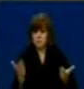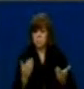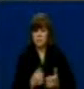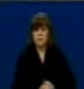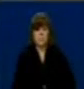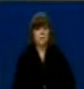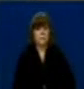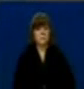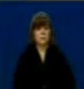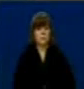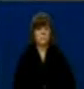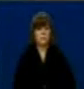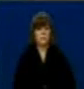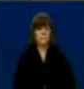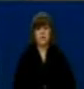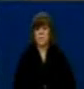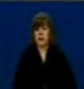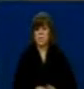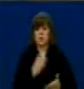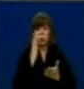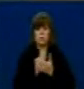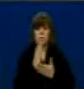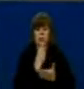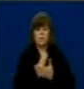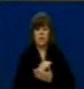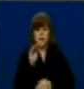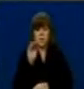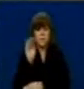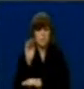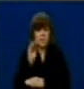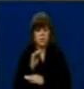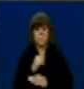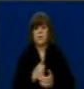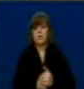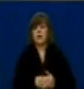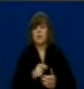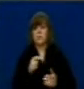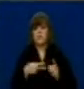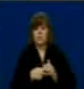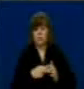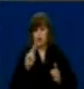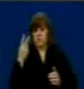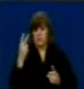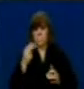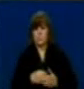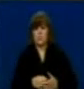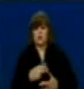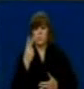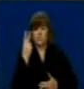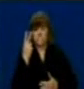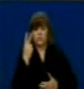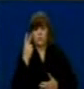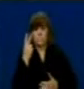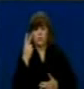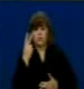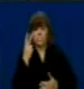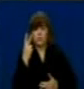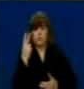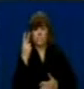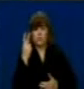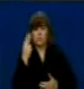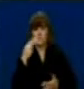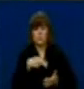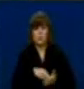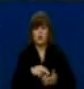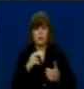postin publik. Gjithë një si pas raportit progresit, gjatë vitit 2012, 2.261 biznese të reja